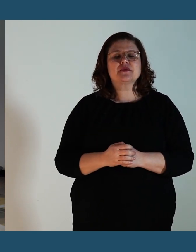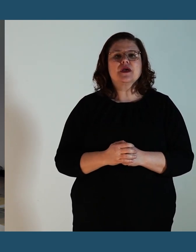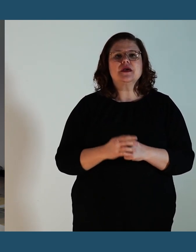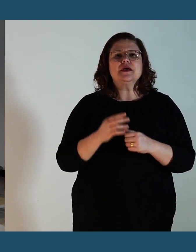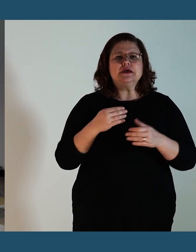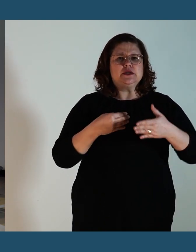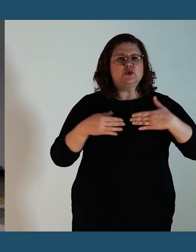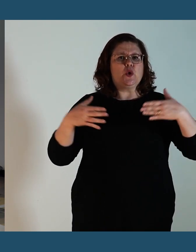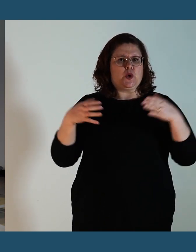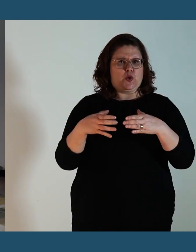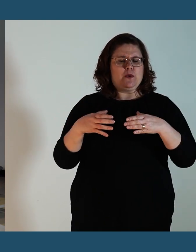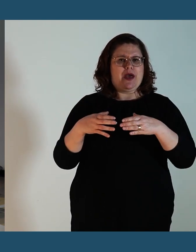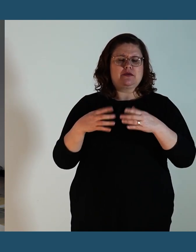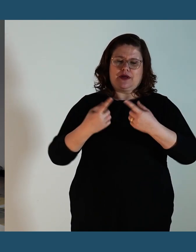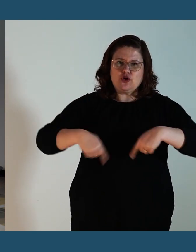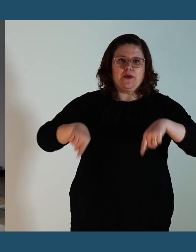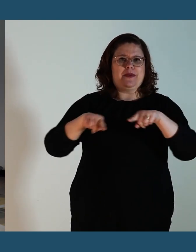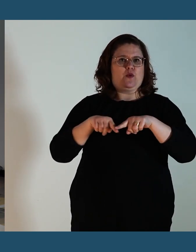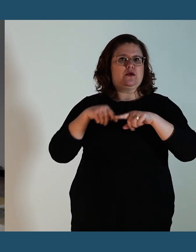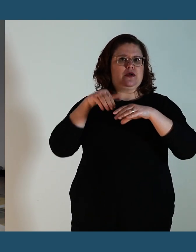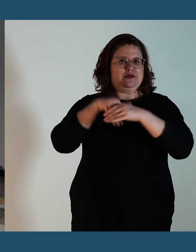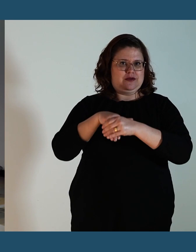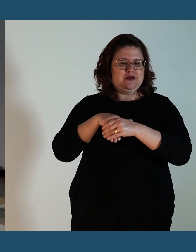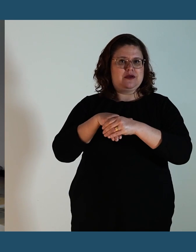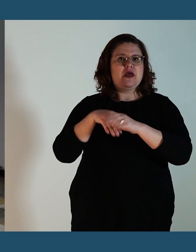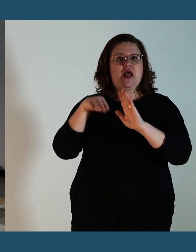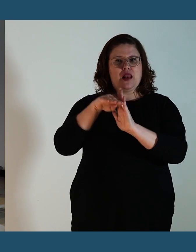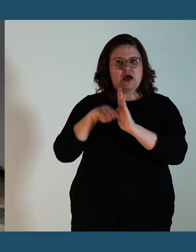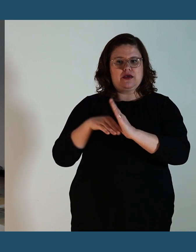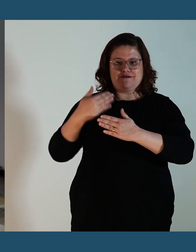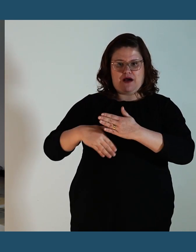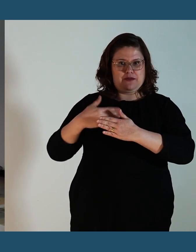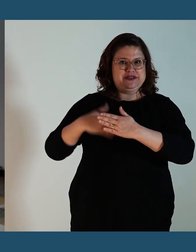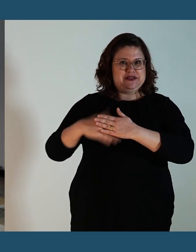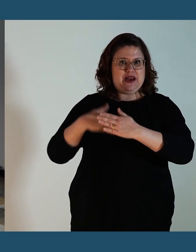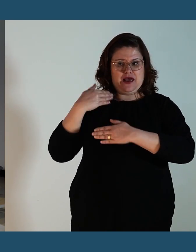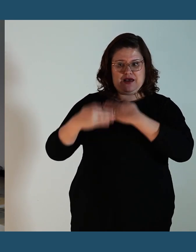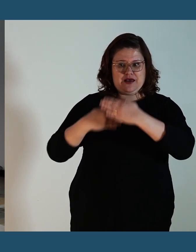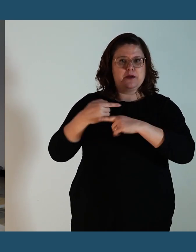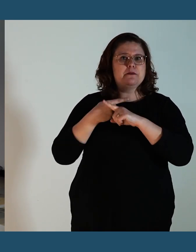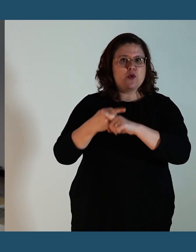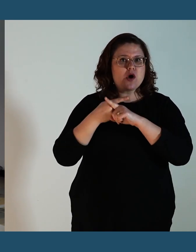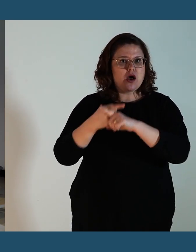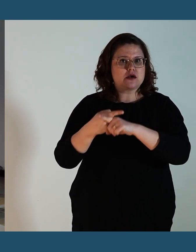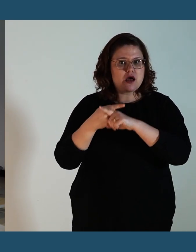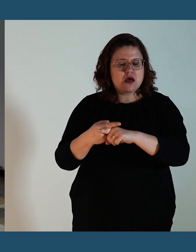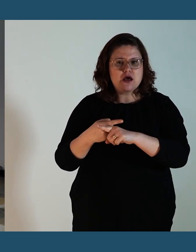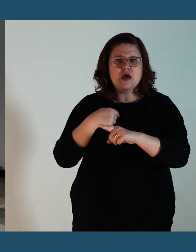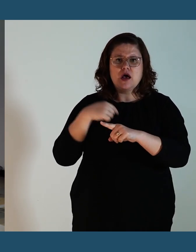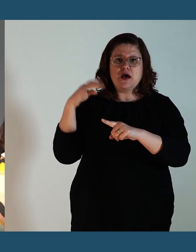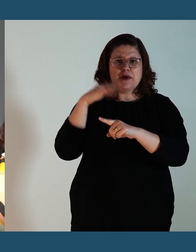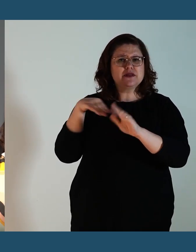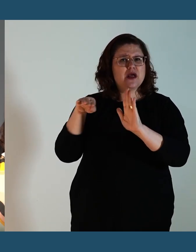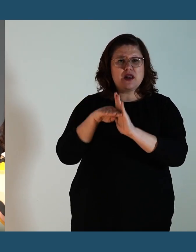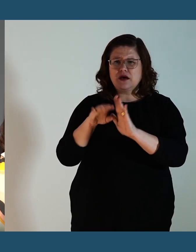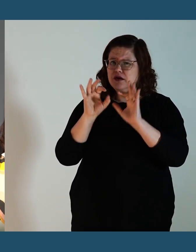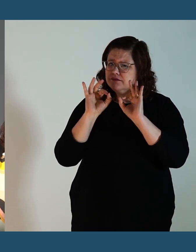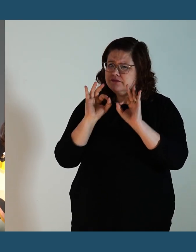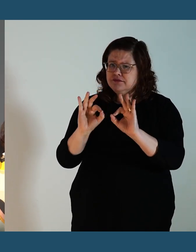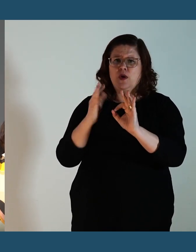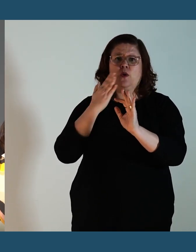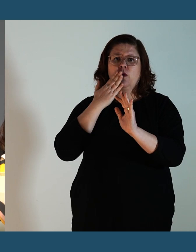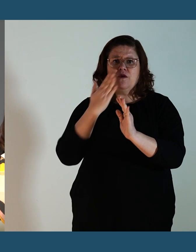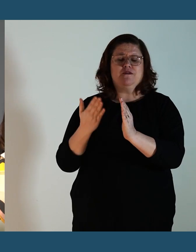siinä työryhmässä tai toimikunnassa, joka valmisteli sen lain, ja ajattelin, että se oli mielestäni erittäin hyvä esitys,